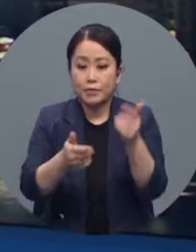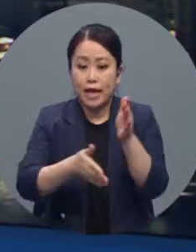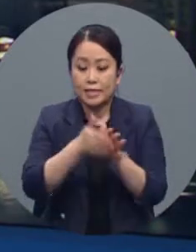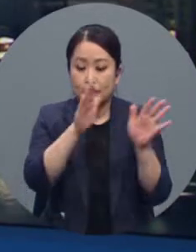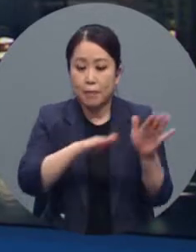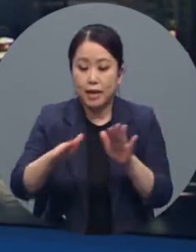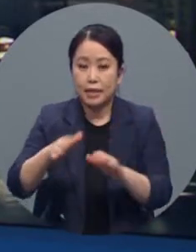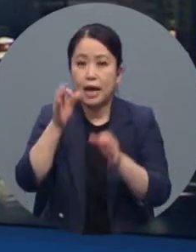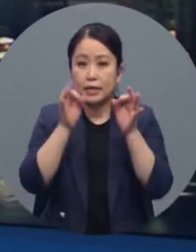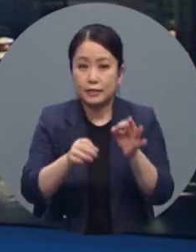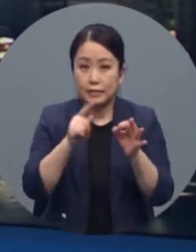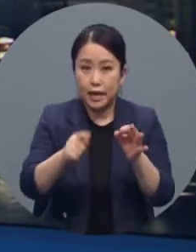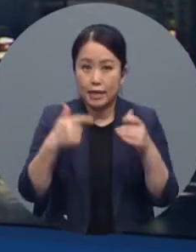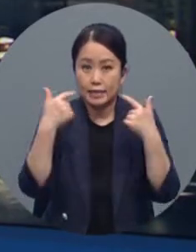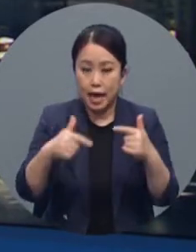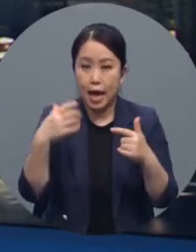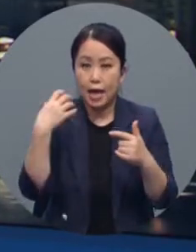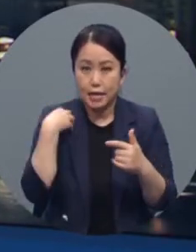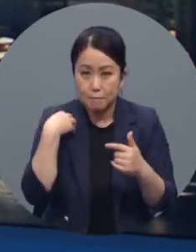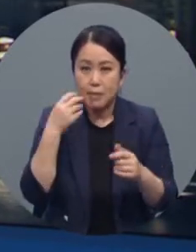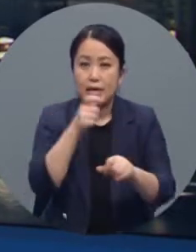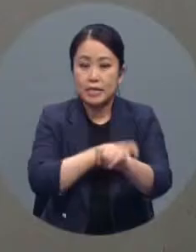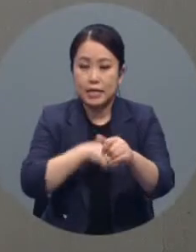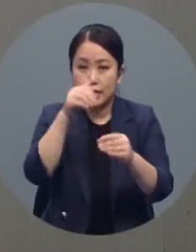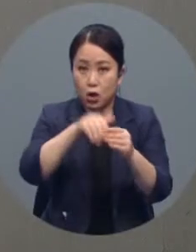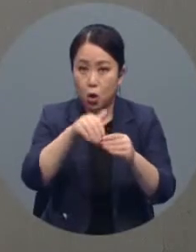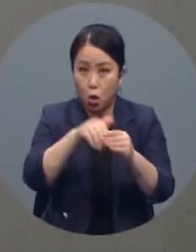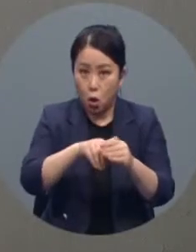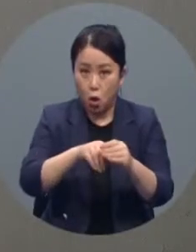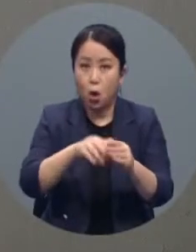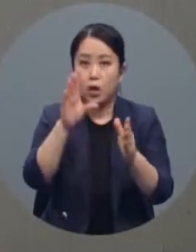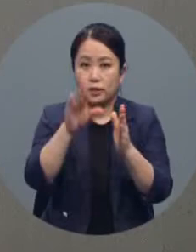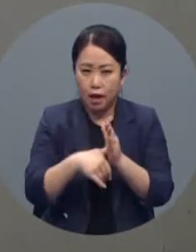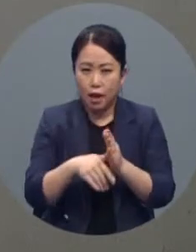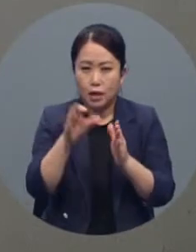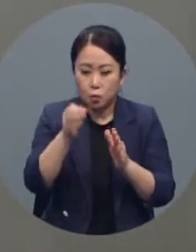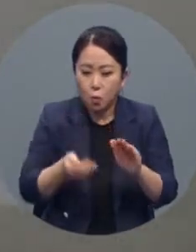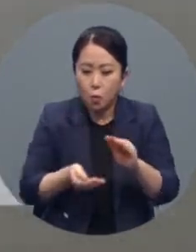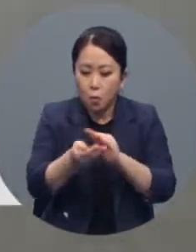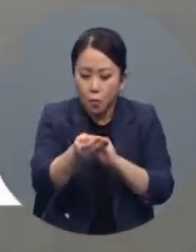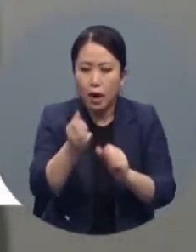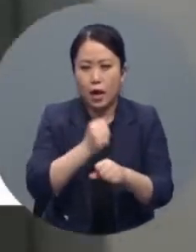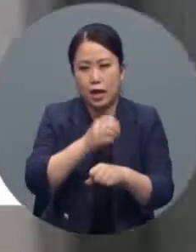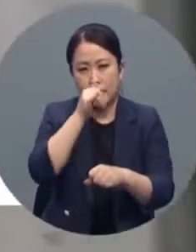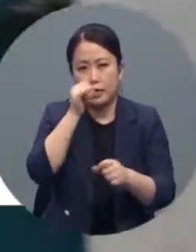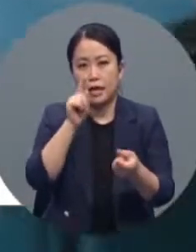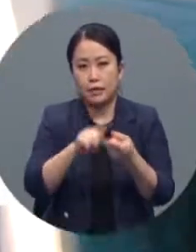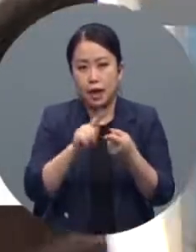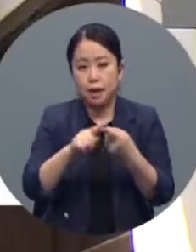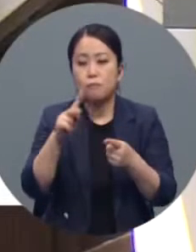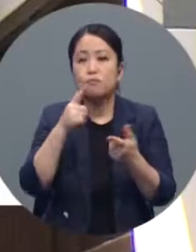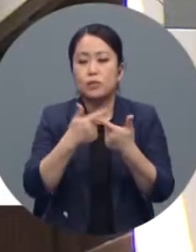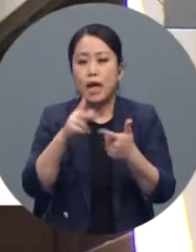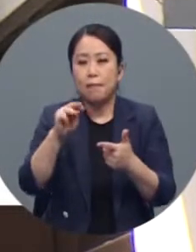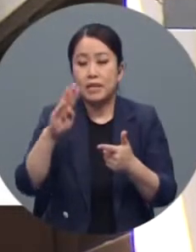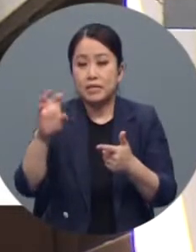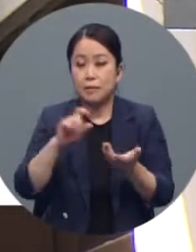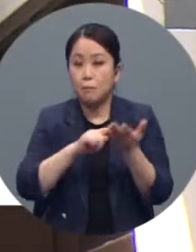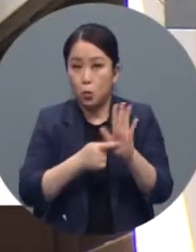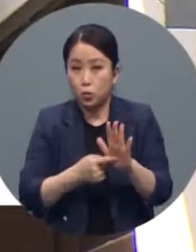부산시 수역 상임 이사 선거를 앞두고 금품이 오갔던 부산 mbc 단독 보도와 관련해 검찰이 조합장 김 씨를